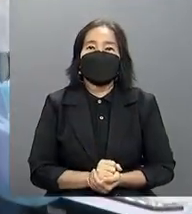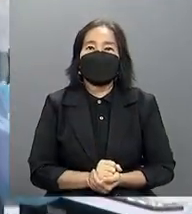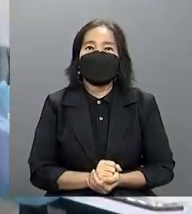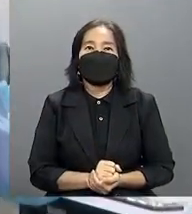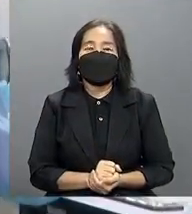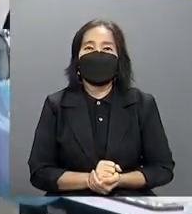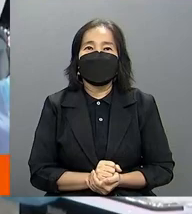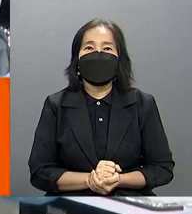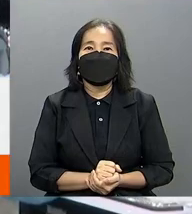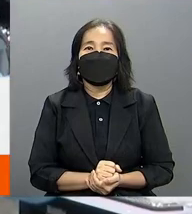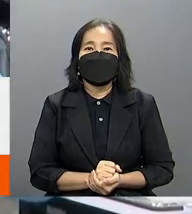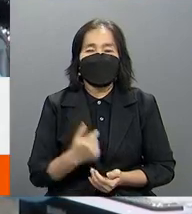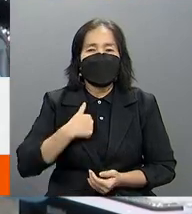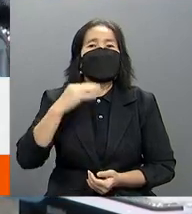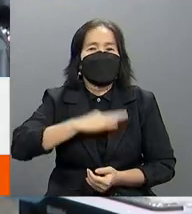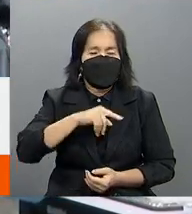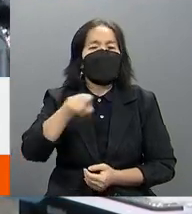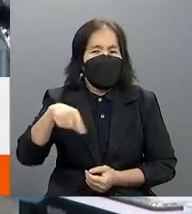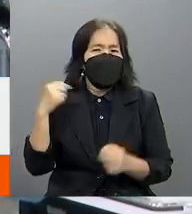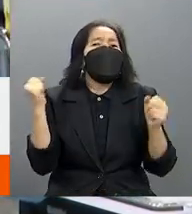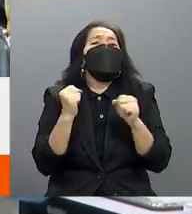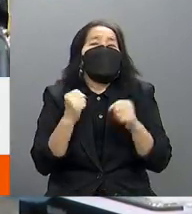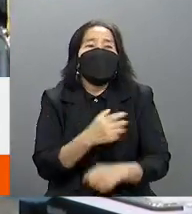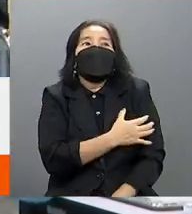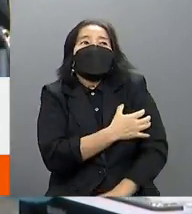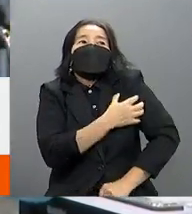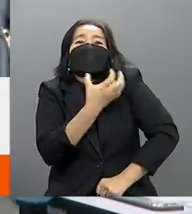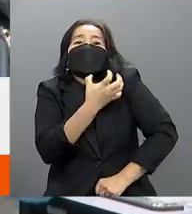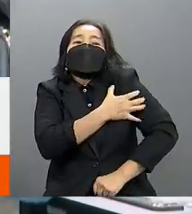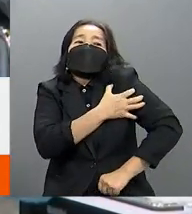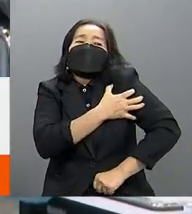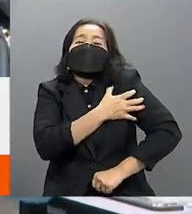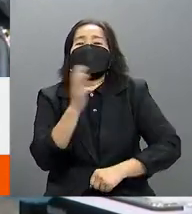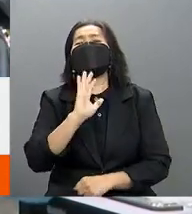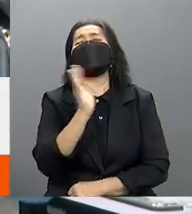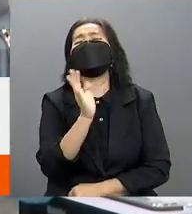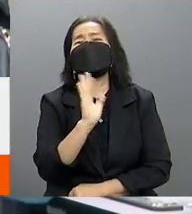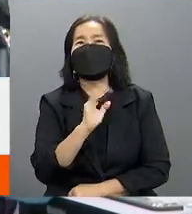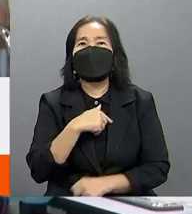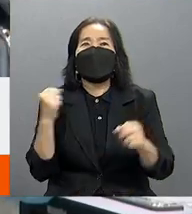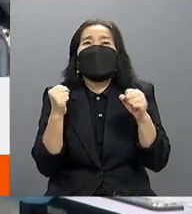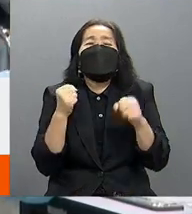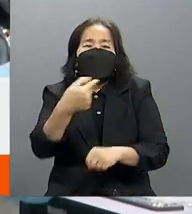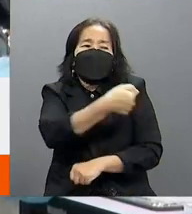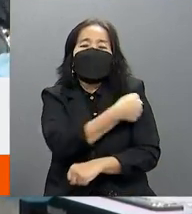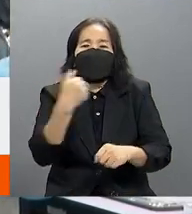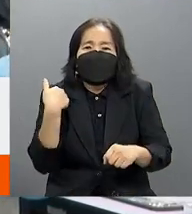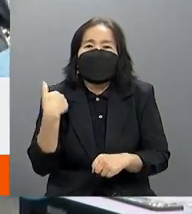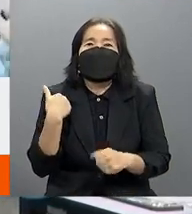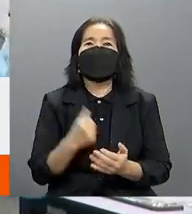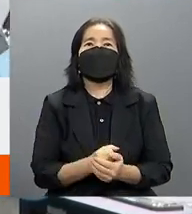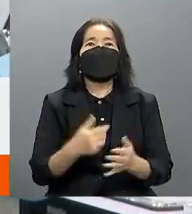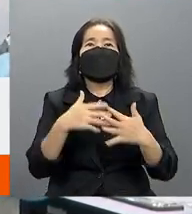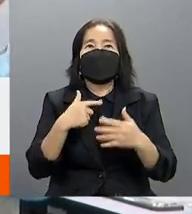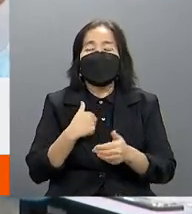ก็ส่วนมากจะกลัวเกรงอย่างเงี้ยค่ะบางเด็กบางคนกลัวเข็มจริงๆค่ะถ้าเราได้ไปพูดคุยกับเขาปลอบ